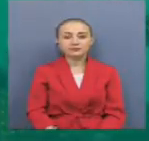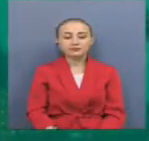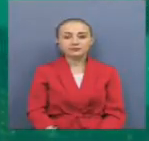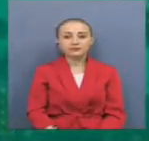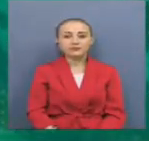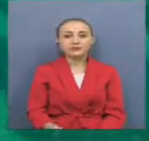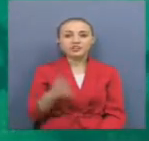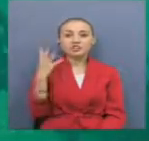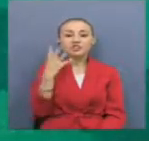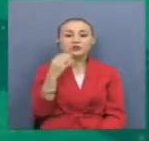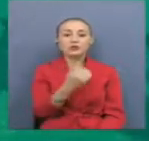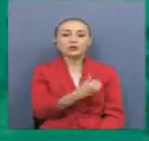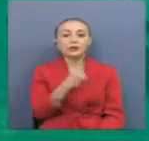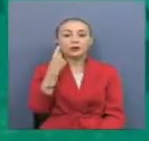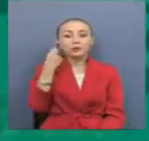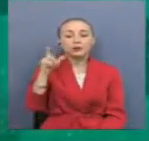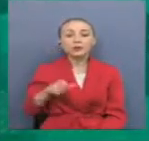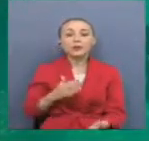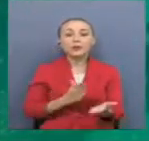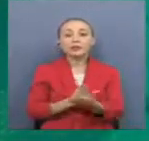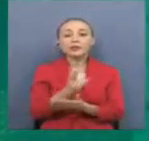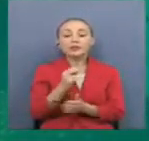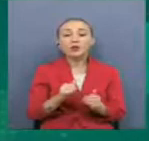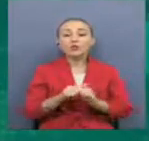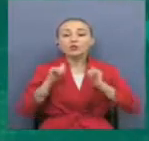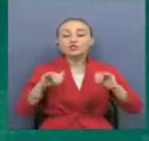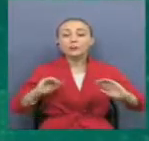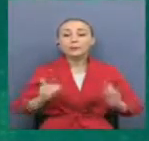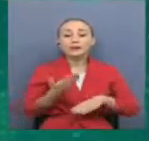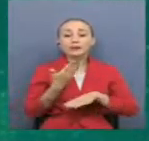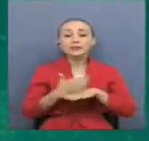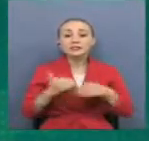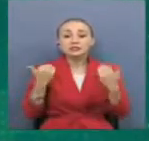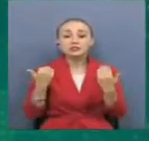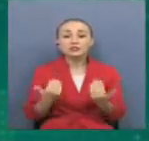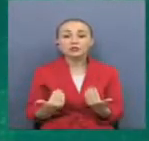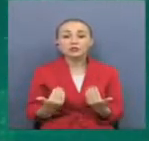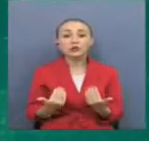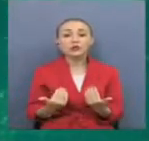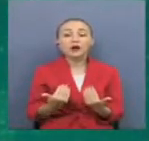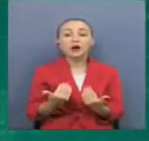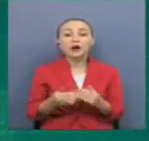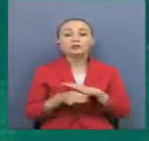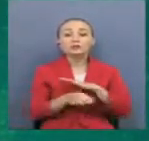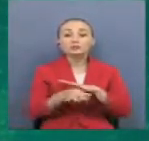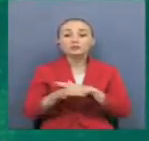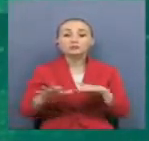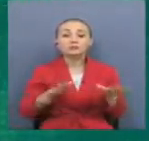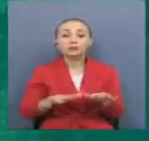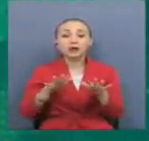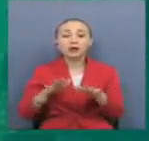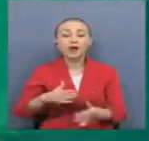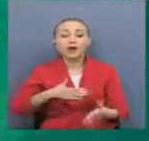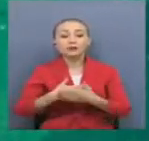Тұңғыш президент елбасы ұсынған 5 әлеуметтік бастаманың 4-ші міндеті шағын несие беруді көбейтуге бағытталған. Осыған орай Шалғай